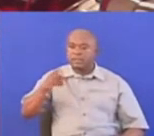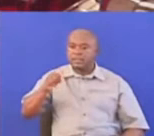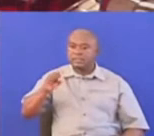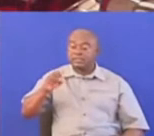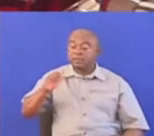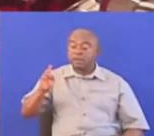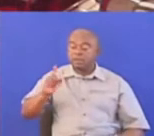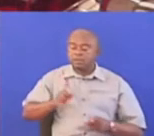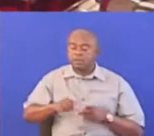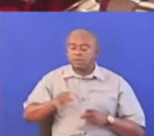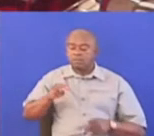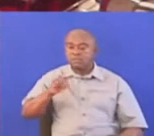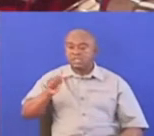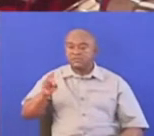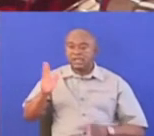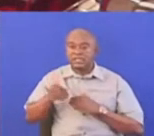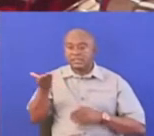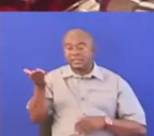Timotheo Paul Mzava ajiandae.